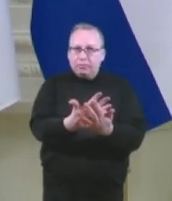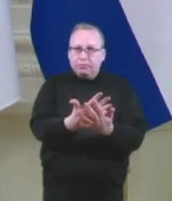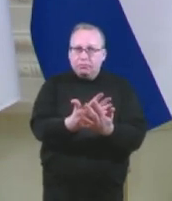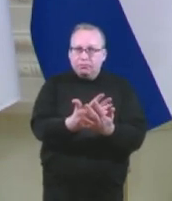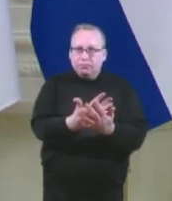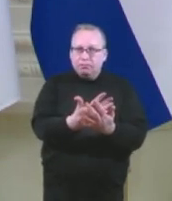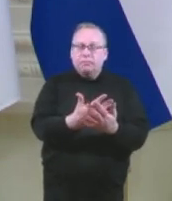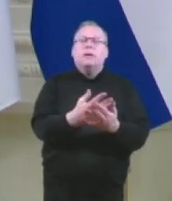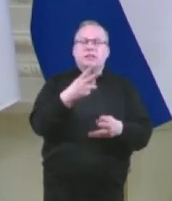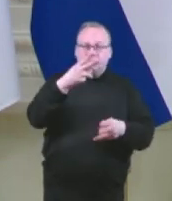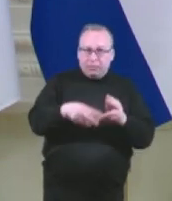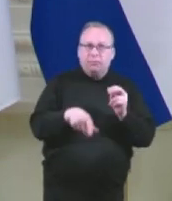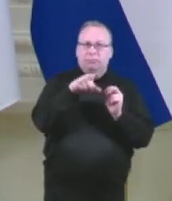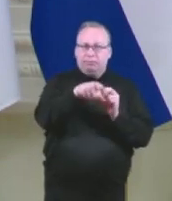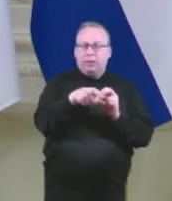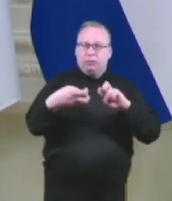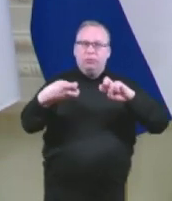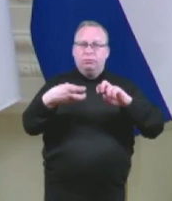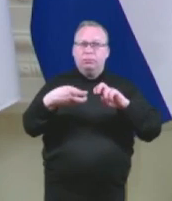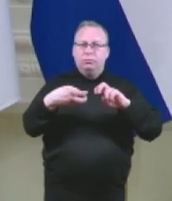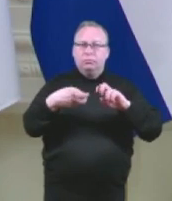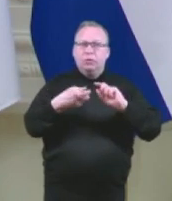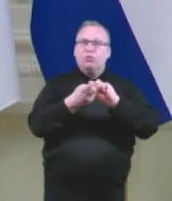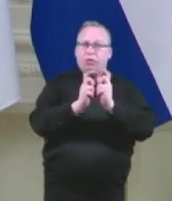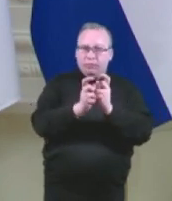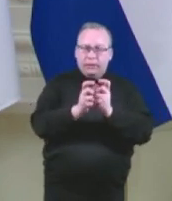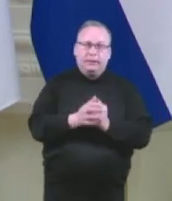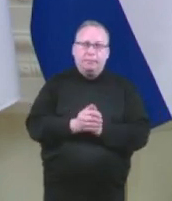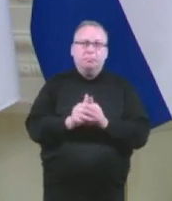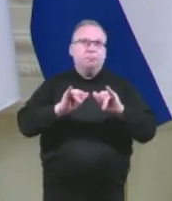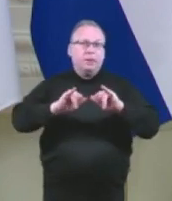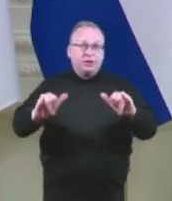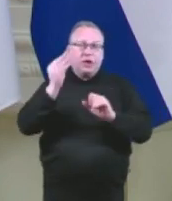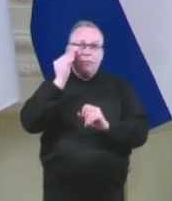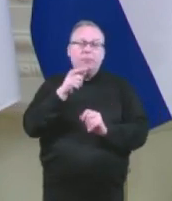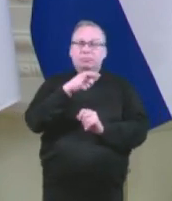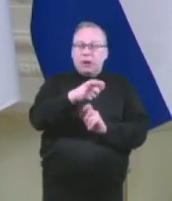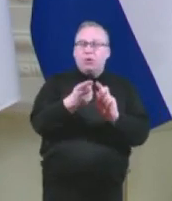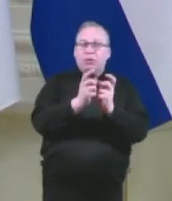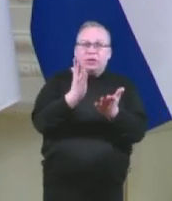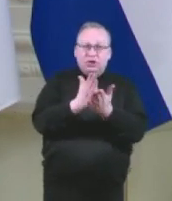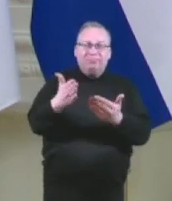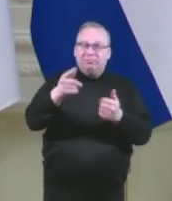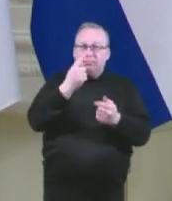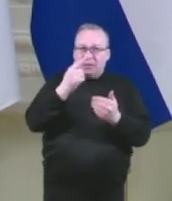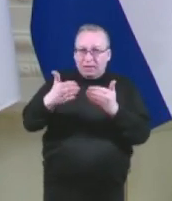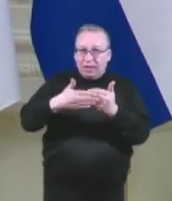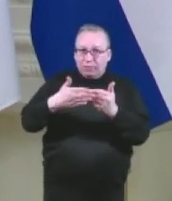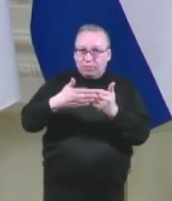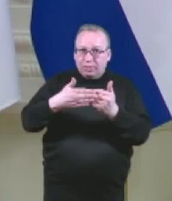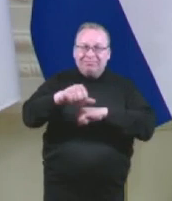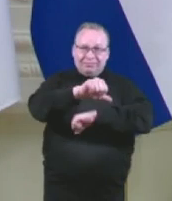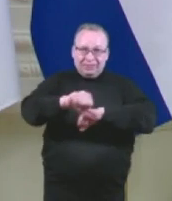sprendžiant šį konfliktą plačiąją prasme. Šitas konfliktas, kuris yra taip arti jūsų sienų, ir